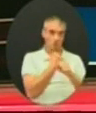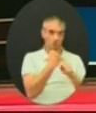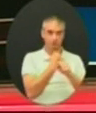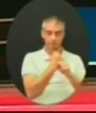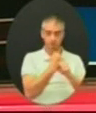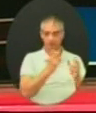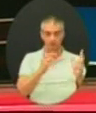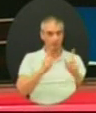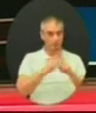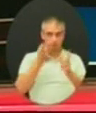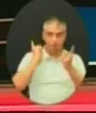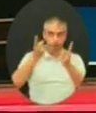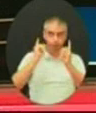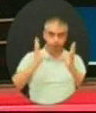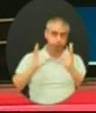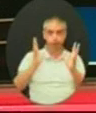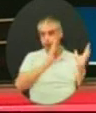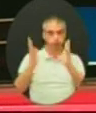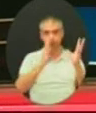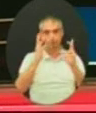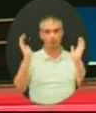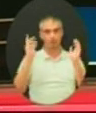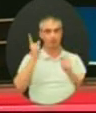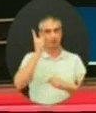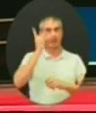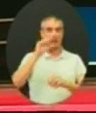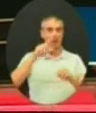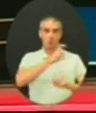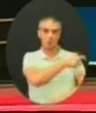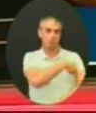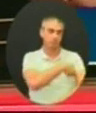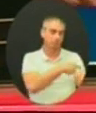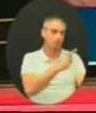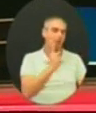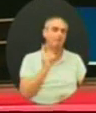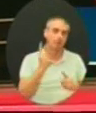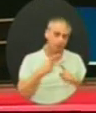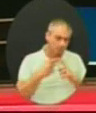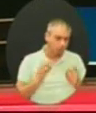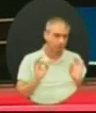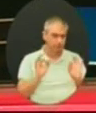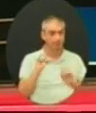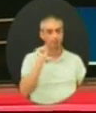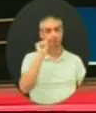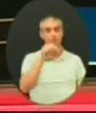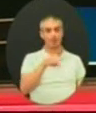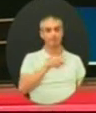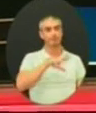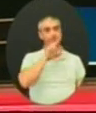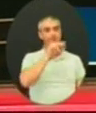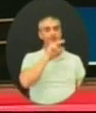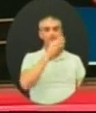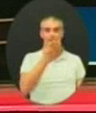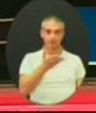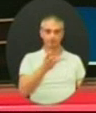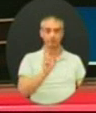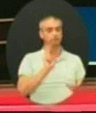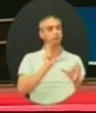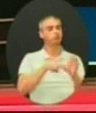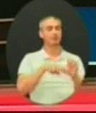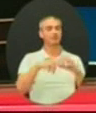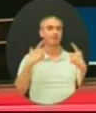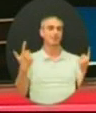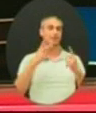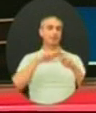שייקאפ, כל הזמן הם מזעזעים את האום, אבל עדיין, זה בסדר, באים לשם, מדברים שם, משתתפים